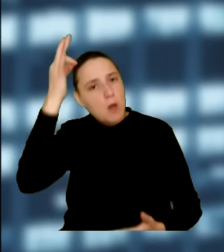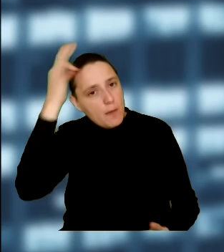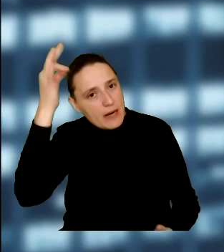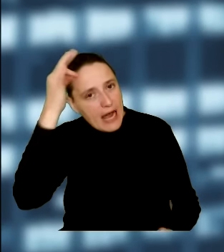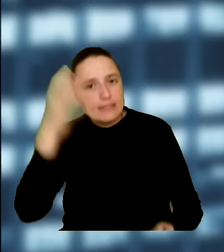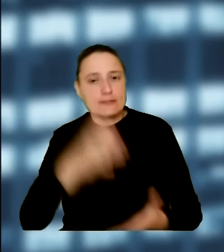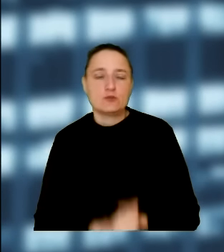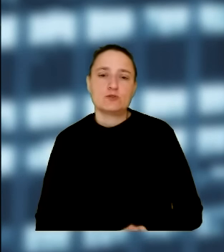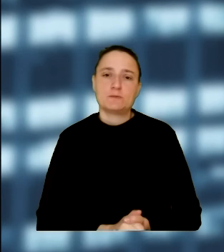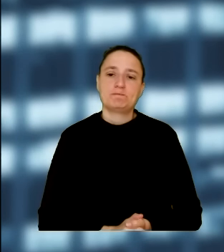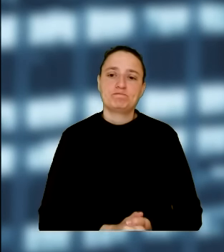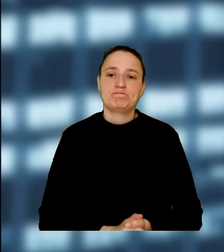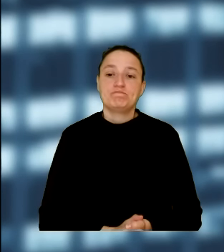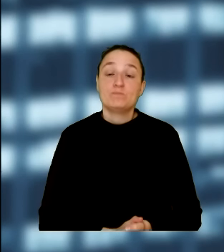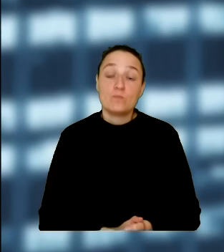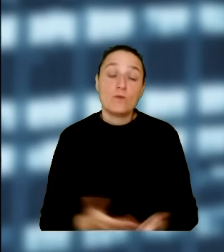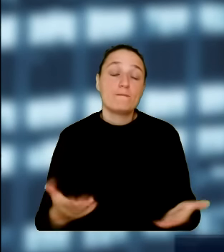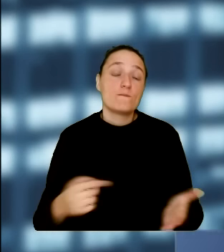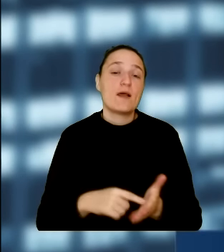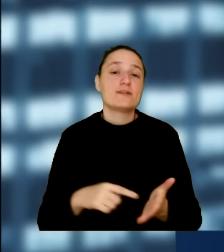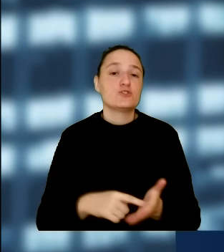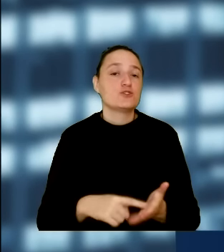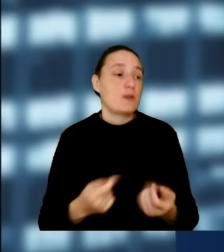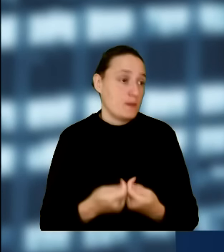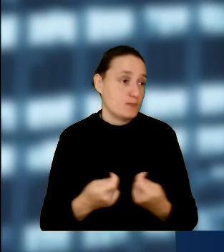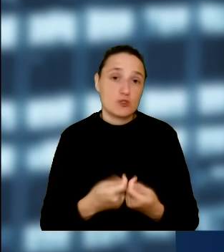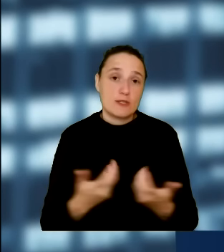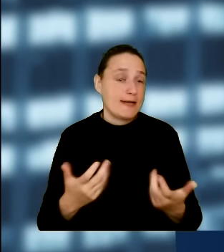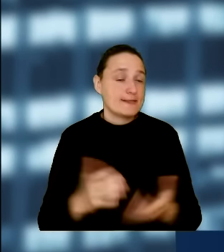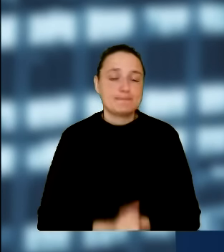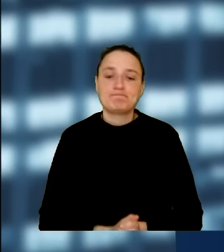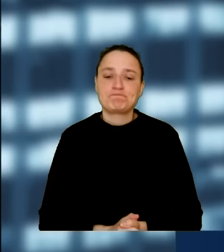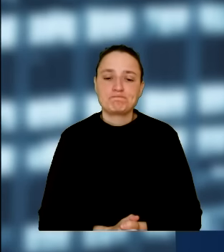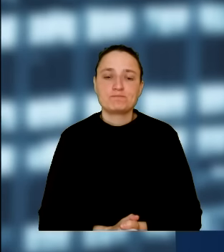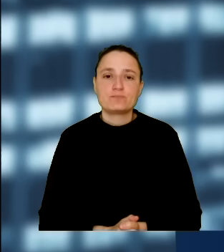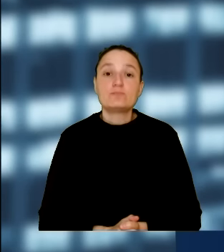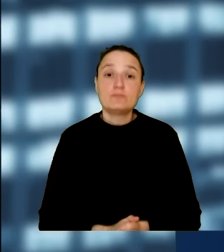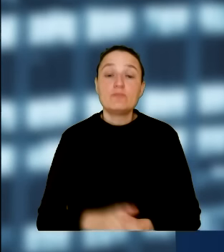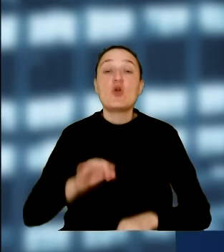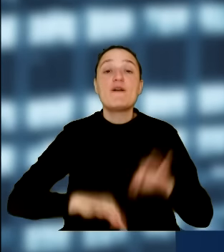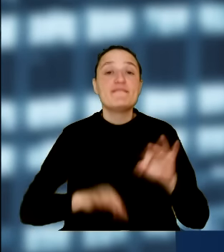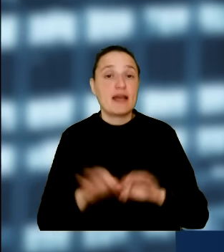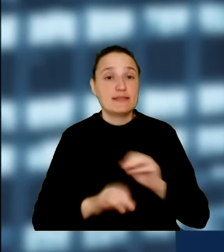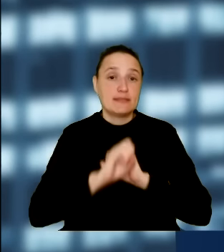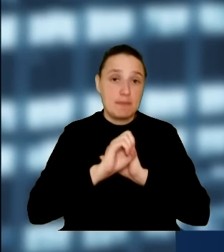mnie przeszkadzają. Na tej konferencji prasowej, proszę państwa, po posiedzeniu rządu